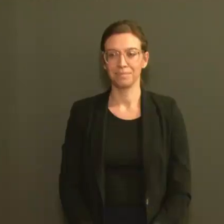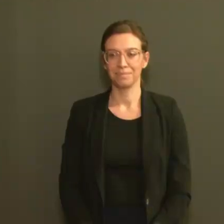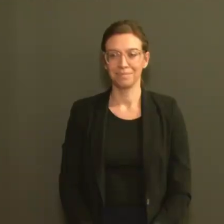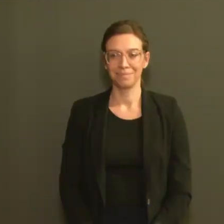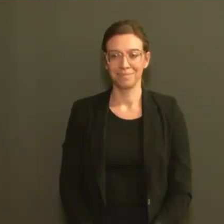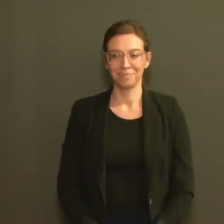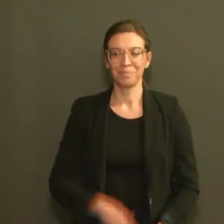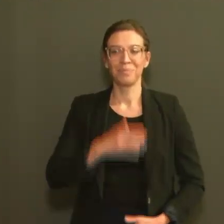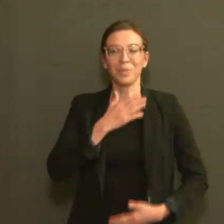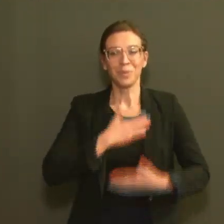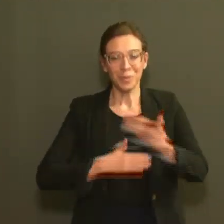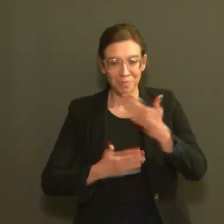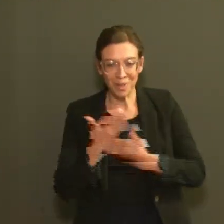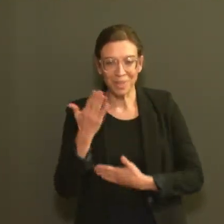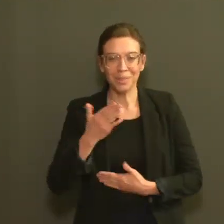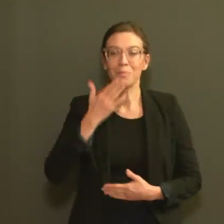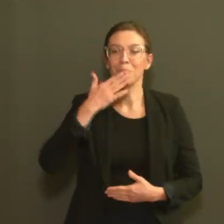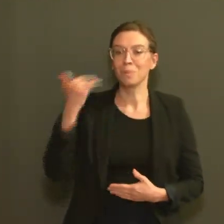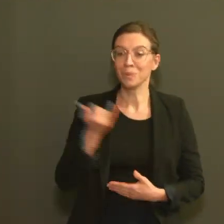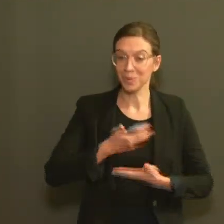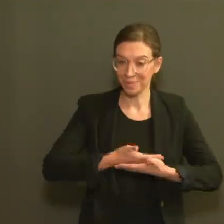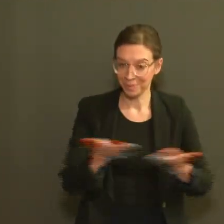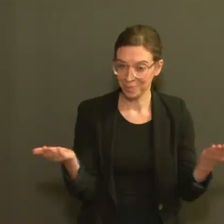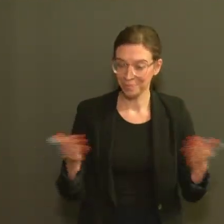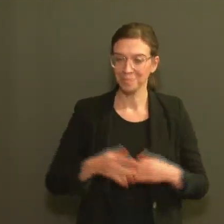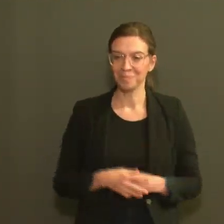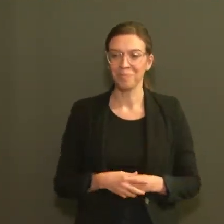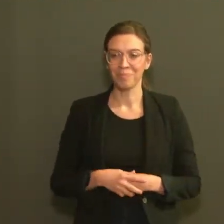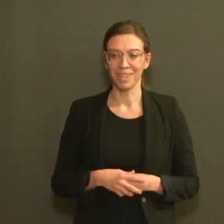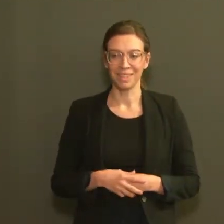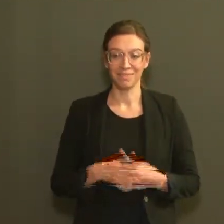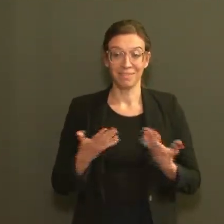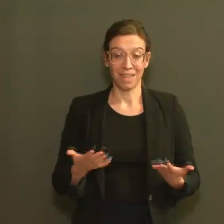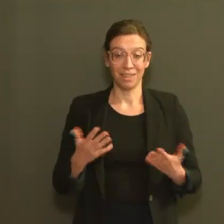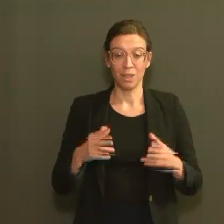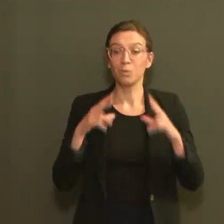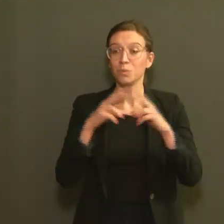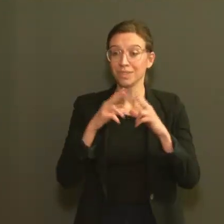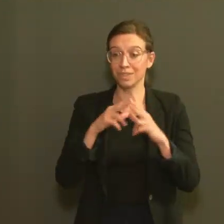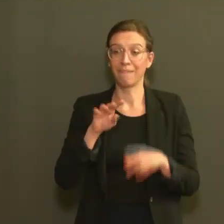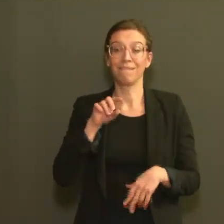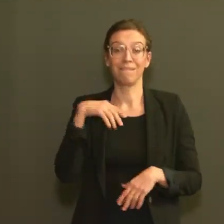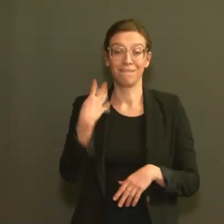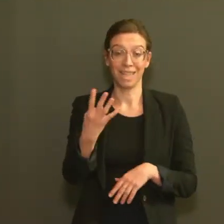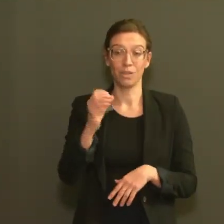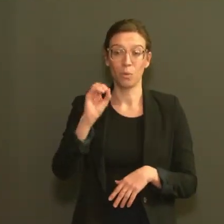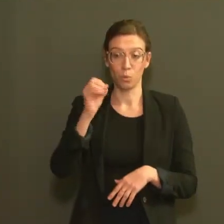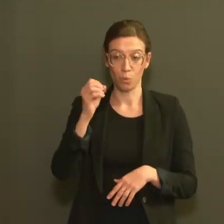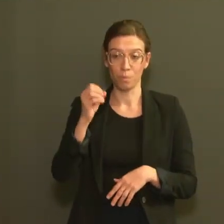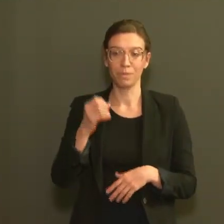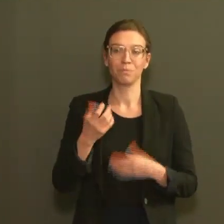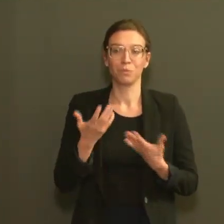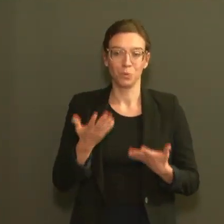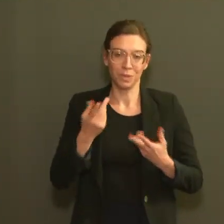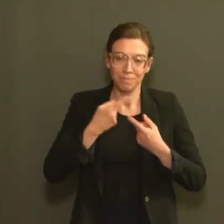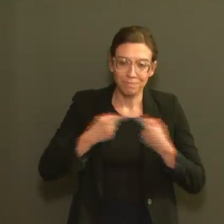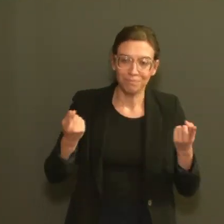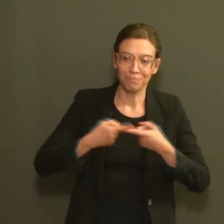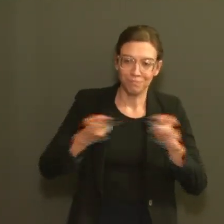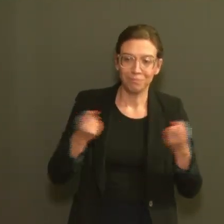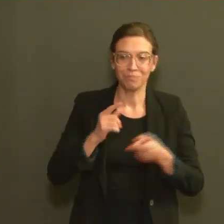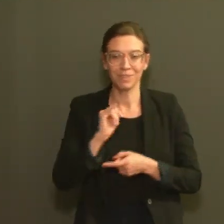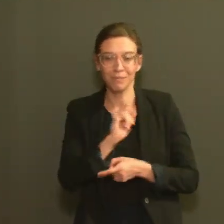Goedemorgen, bonjour. Woensdag 14 oktober, ook vandaag gaan jullie informeren en duiden wat